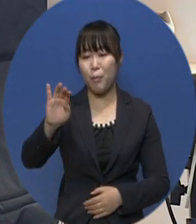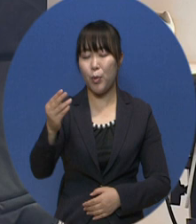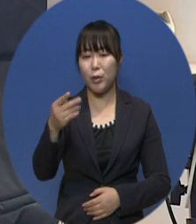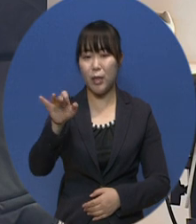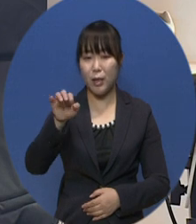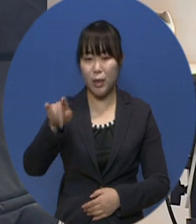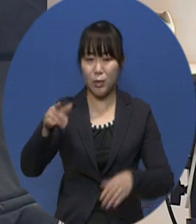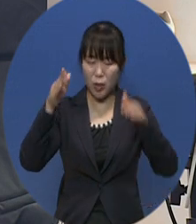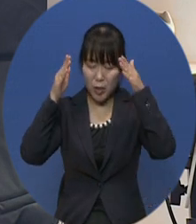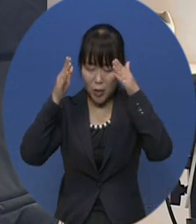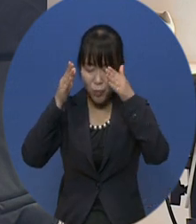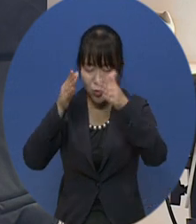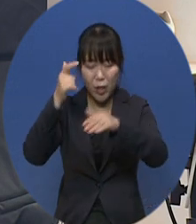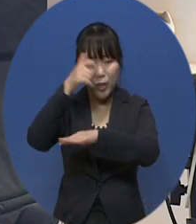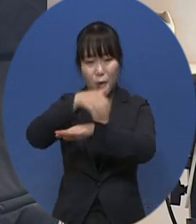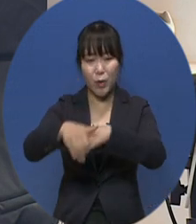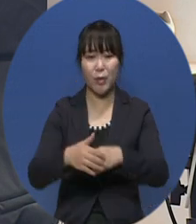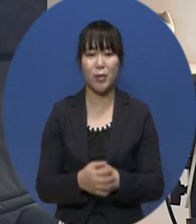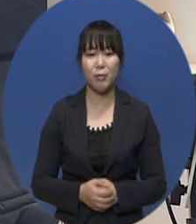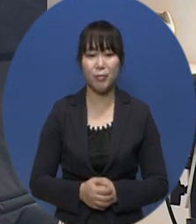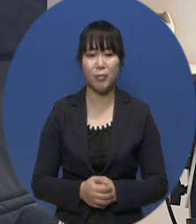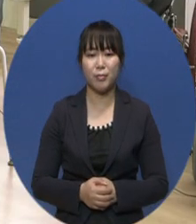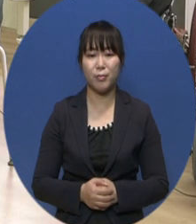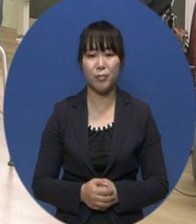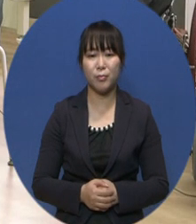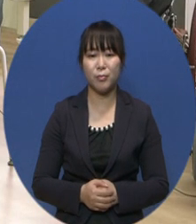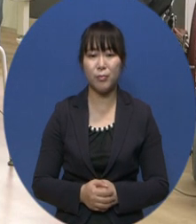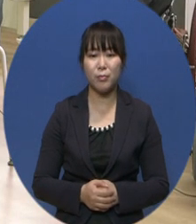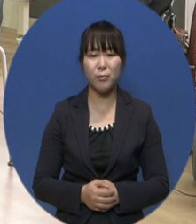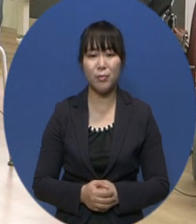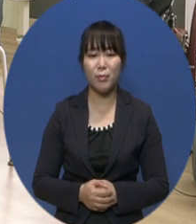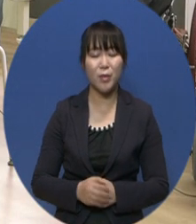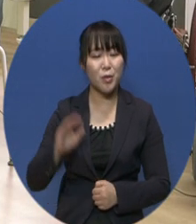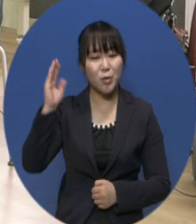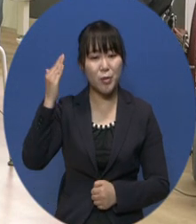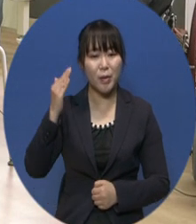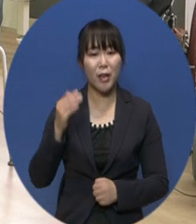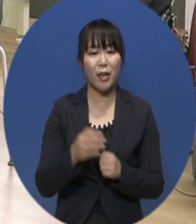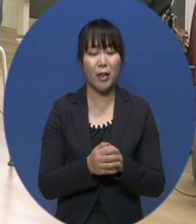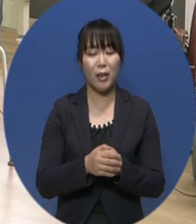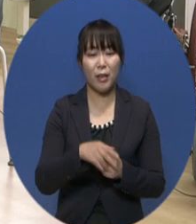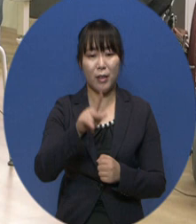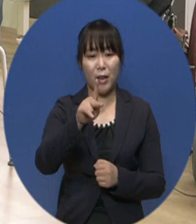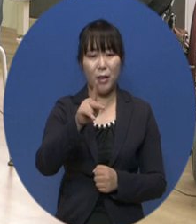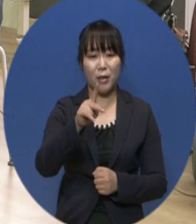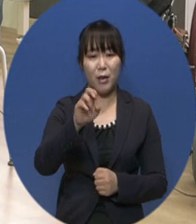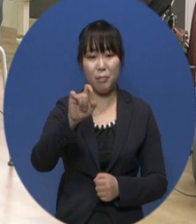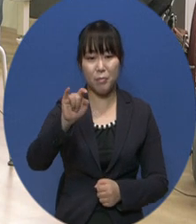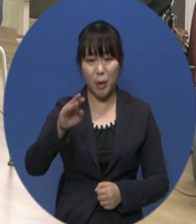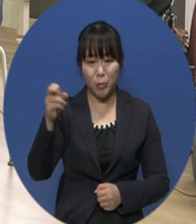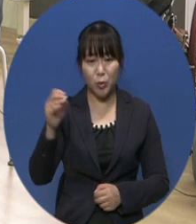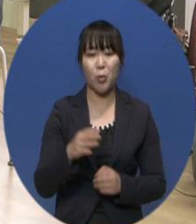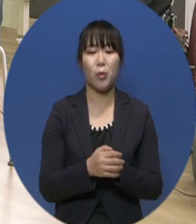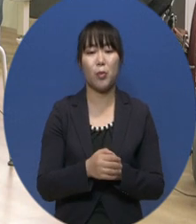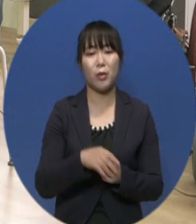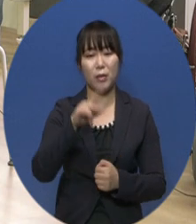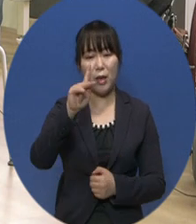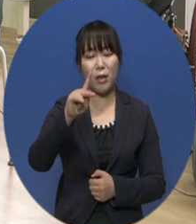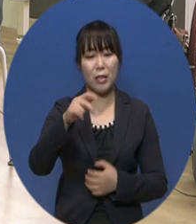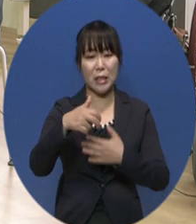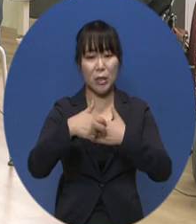이제 집중을 하려고 합니다. 네. 요새 이제 K-POP이 유명하고 K-의료도 아, 굉장히